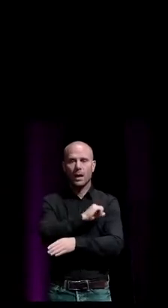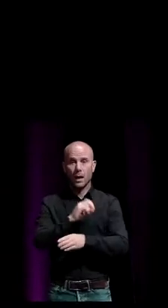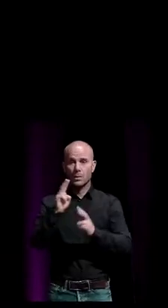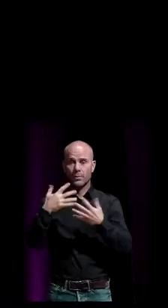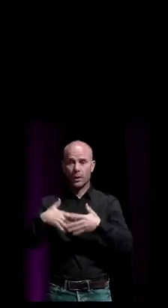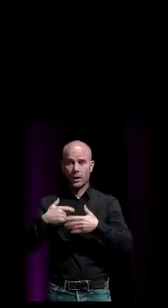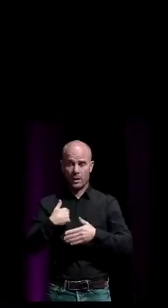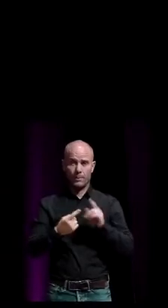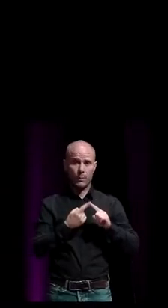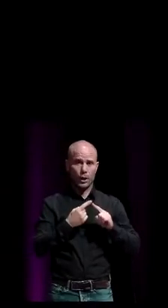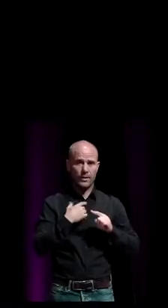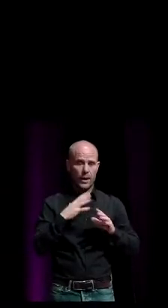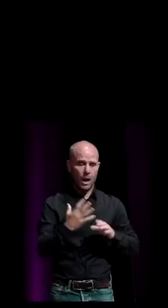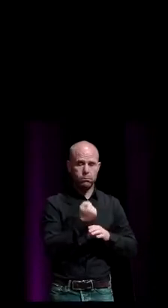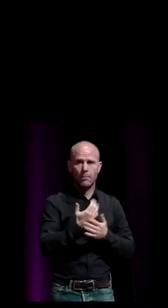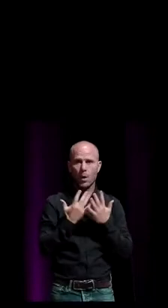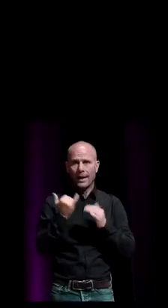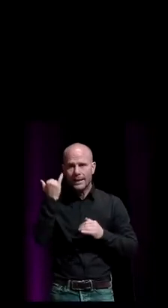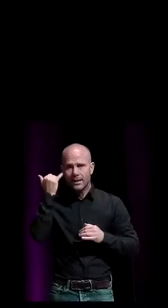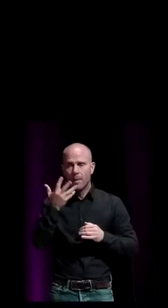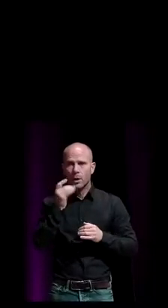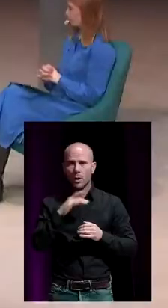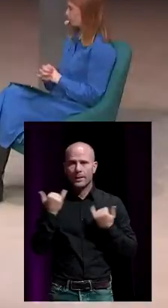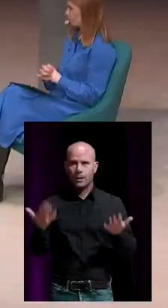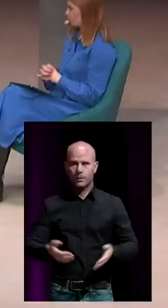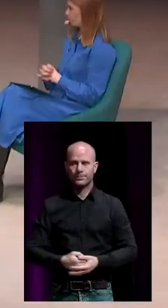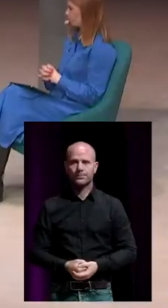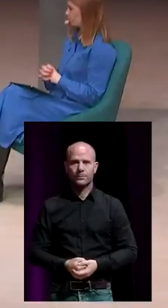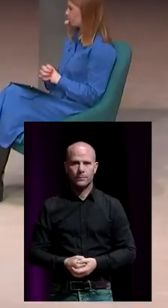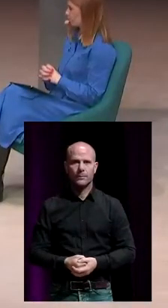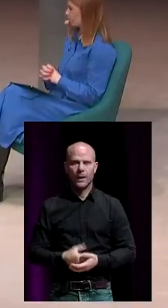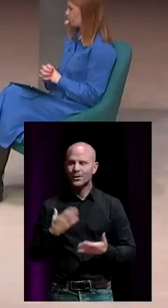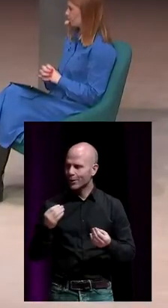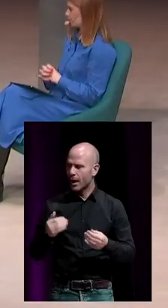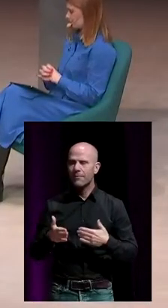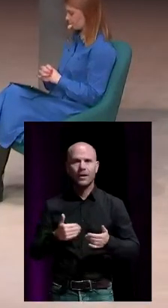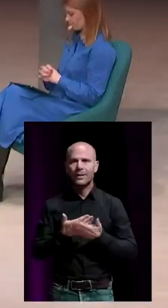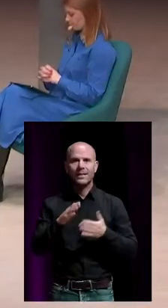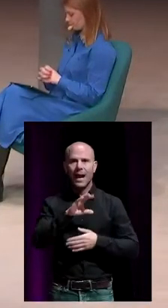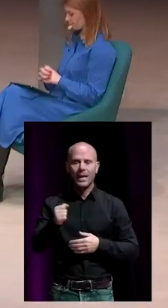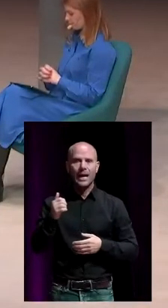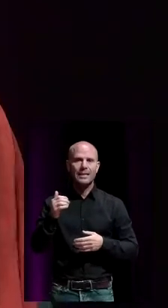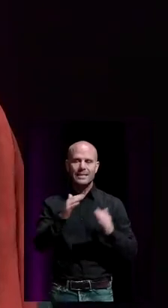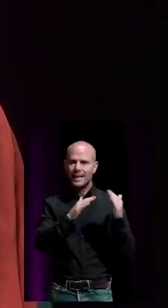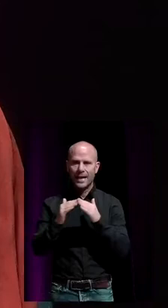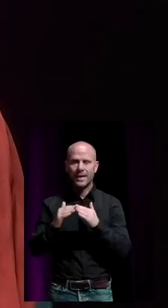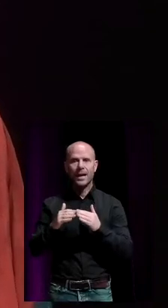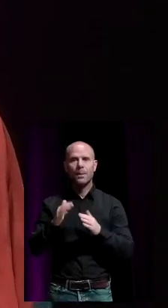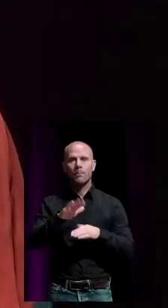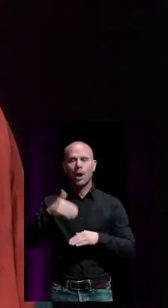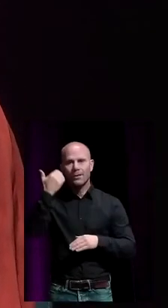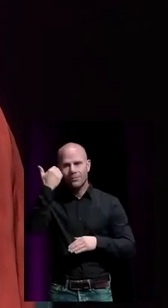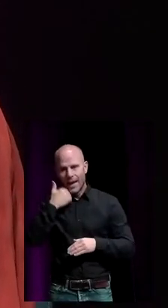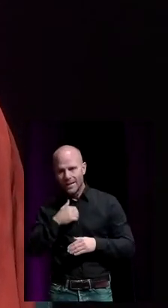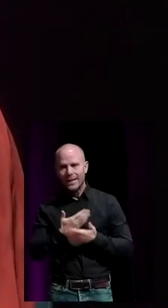är början. Men fånga upp mycket av de idéerna vi har pratat om idag. Ja, varför är inte alla städer barnvänliga? Varför är inte alla kommuner barnens